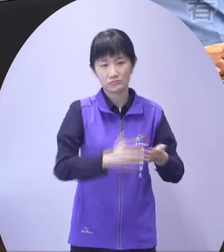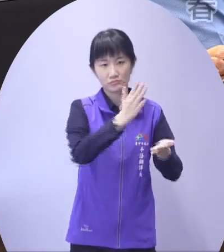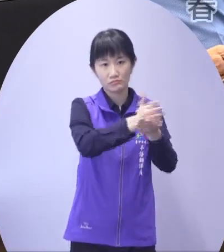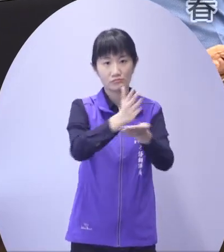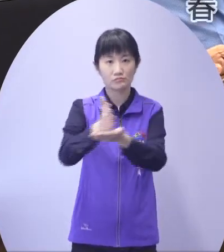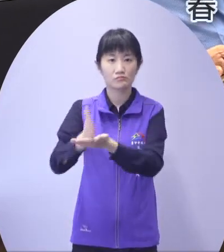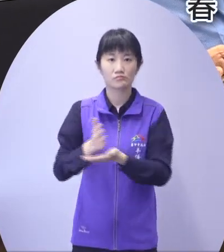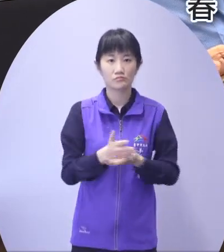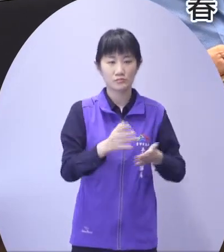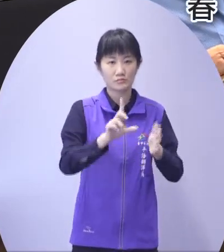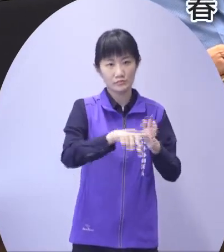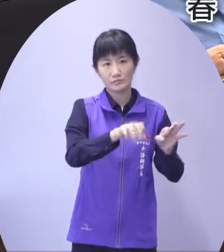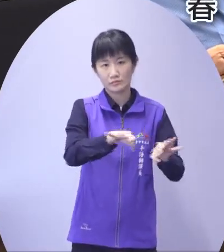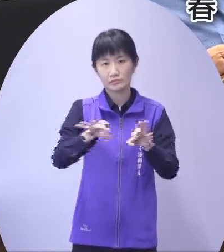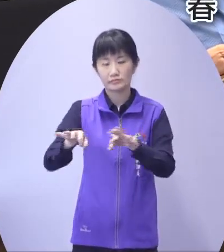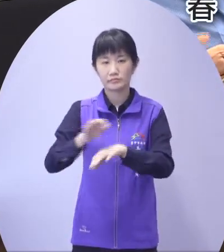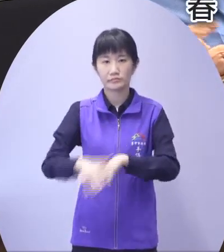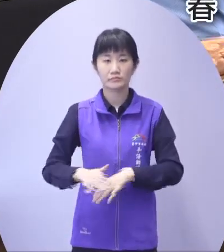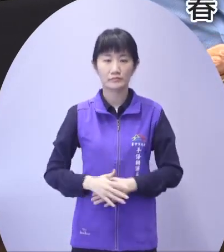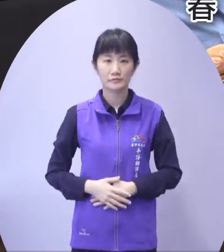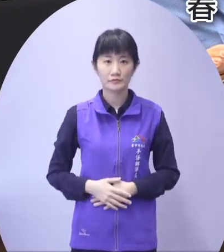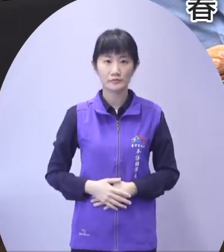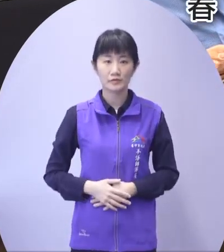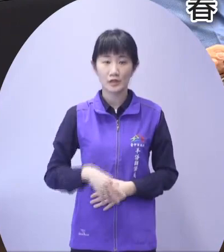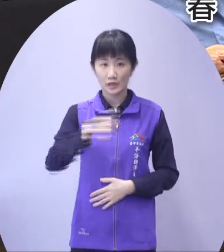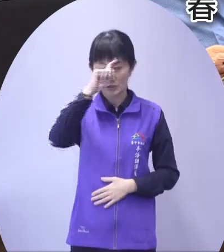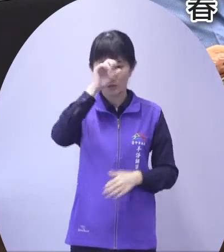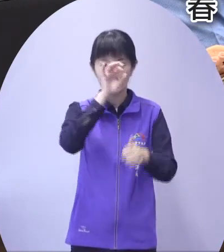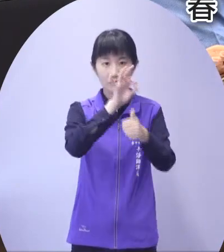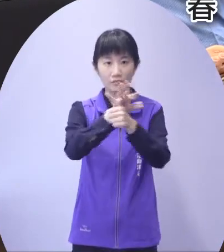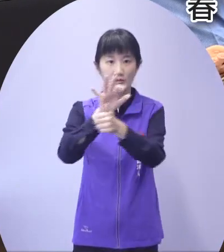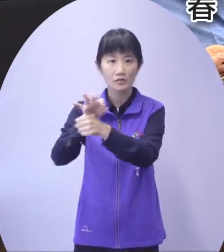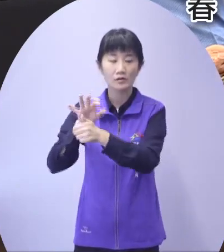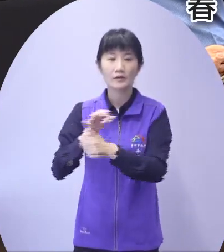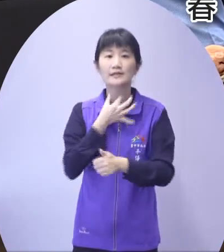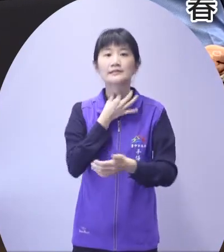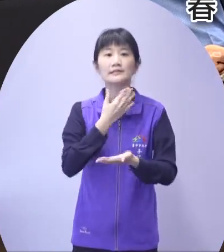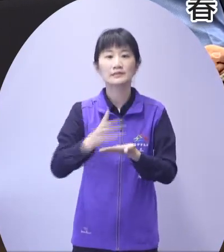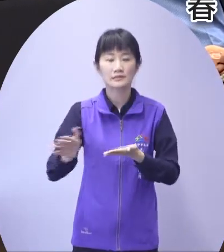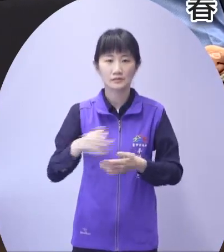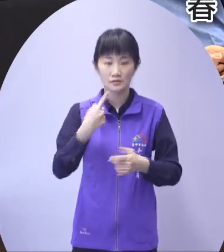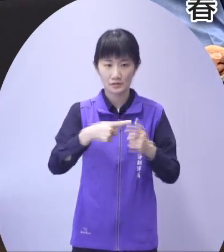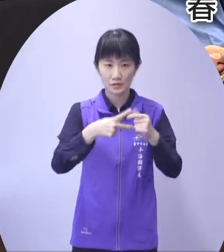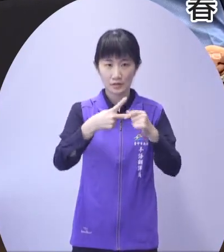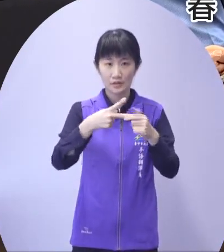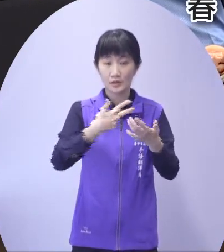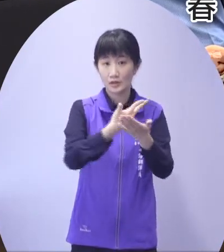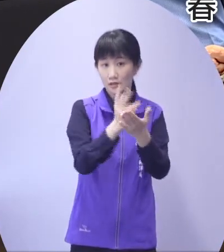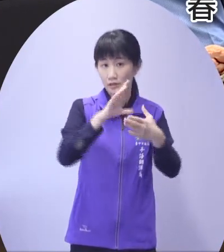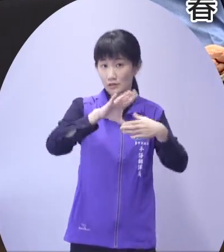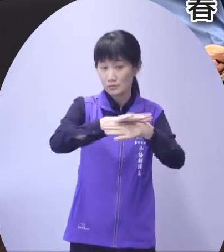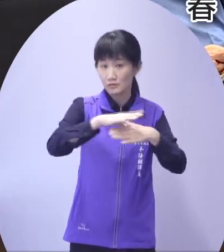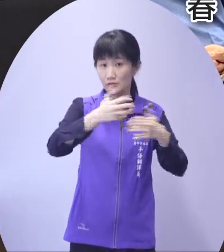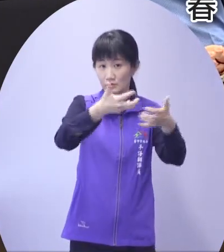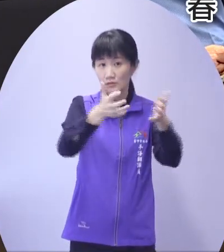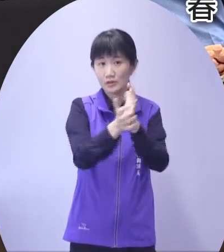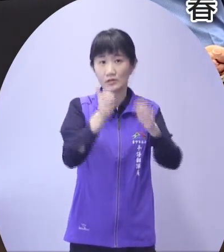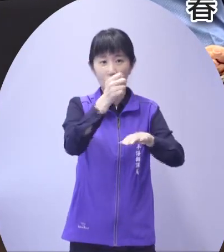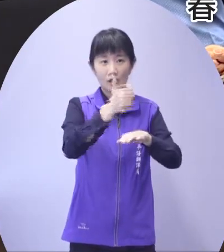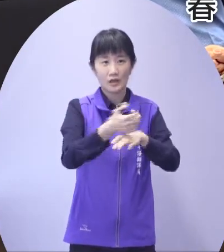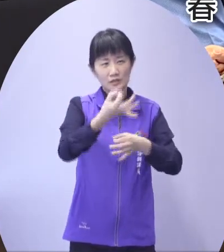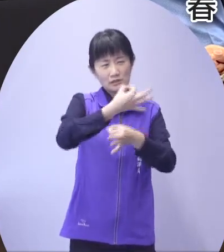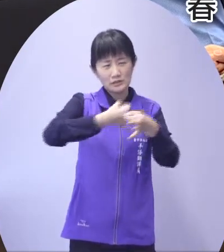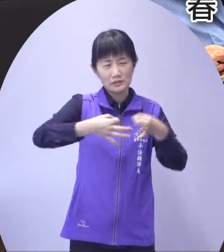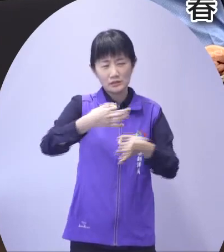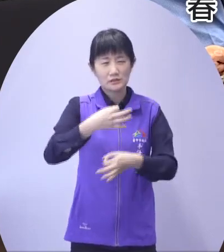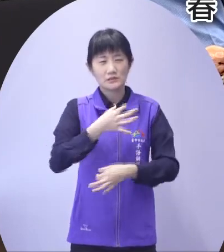延期。那市长也特别指示我们，除了纾困以外，也要减少这些表演团队跟艺文团队或是展览团队的负担，所以